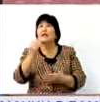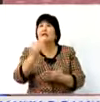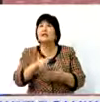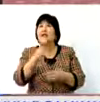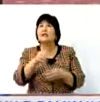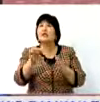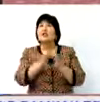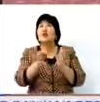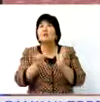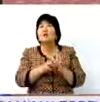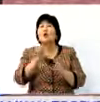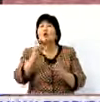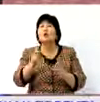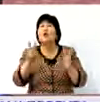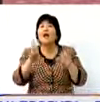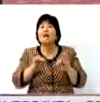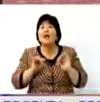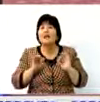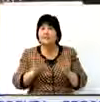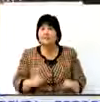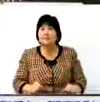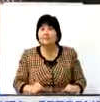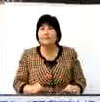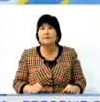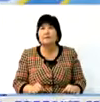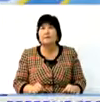основные принципы соцанализа.